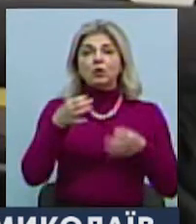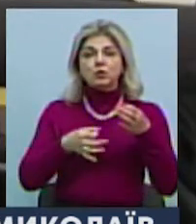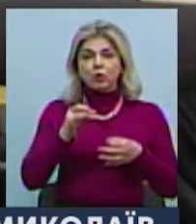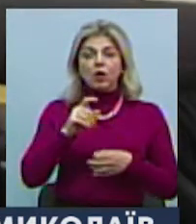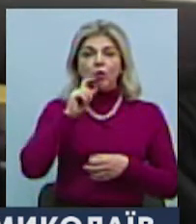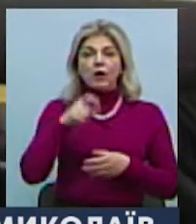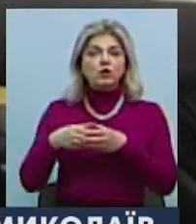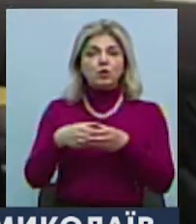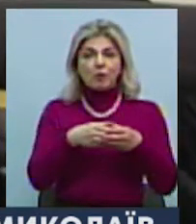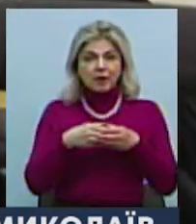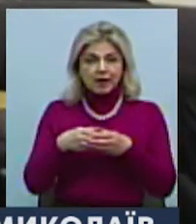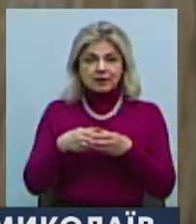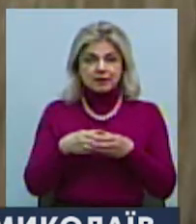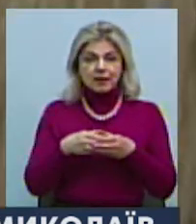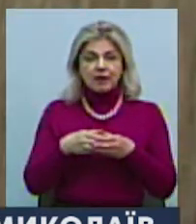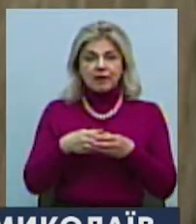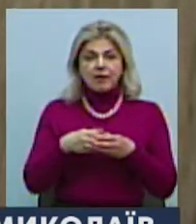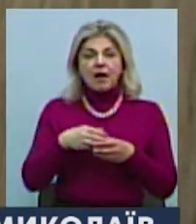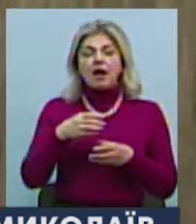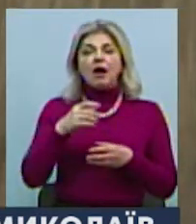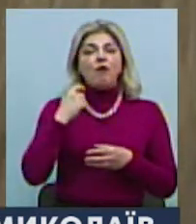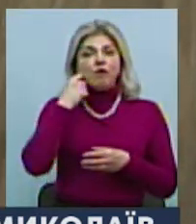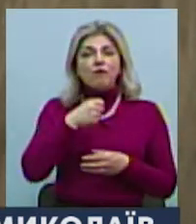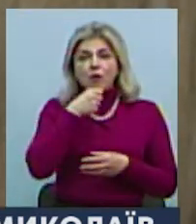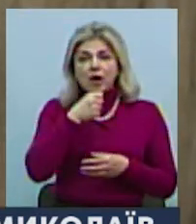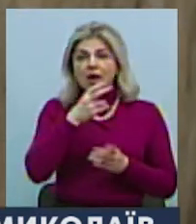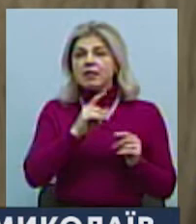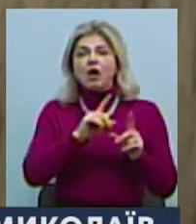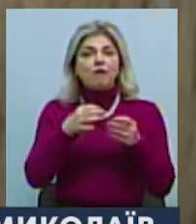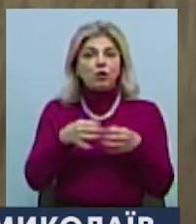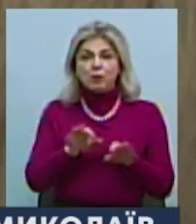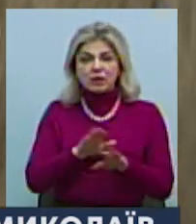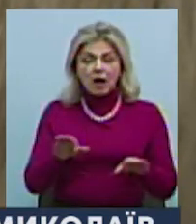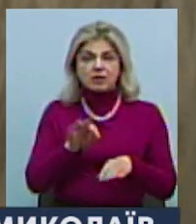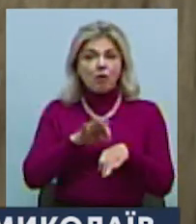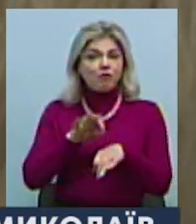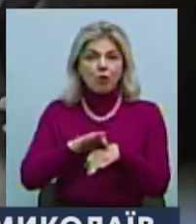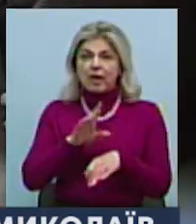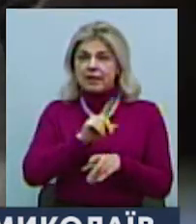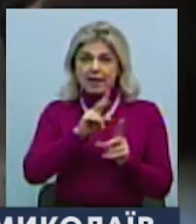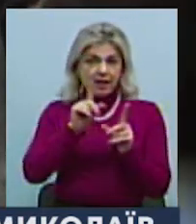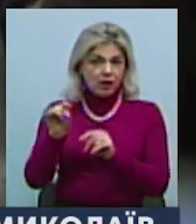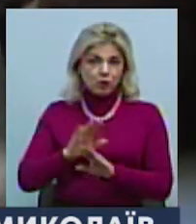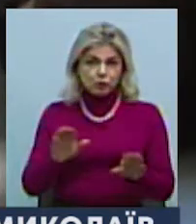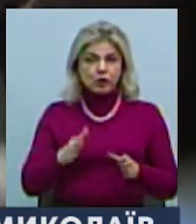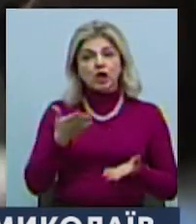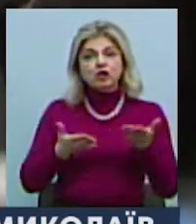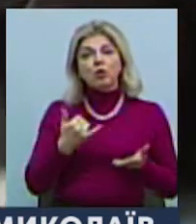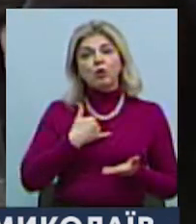суспільство. Ліки не відпускаються, хворі не їдуть. Що трапило? Чи у нас все-таки є в